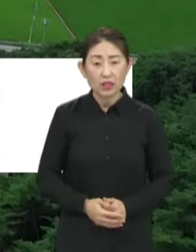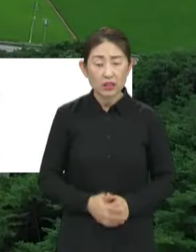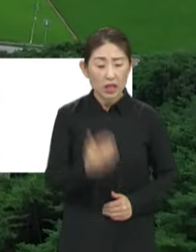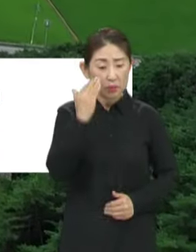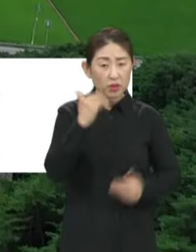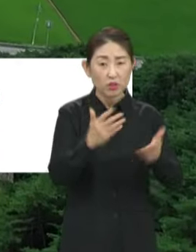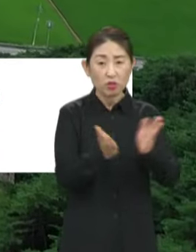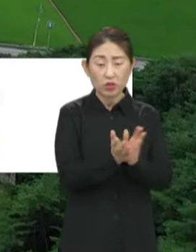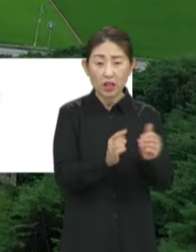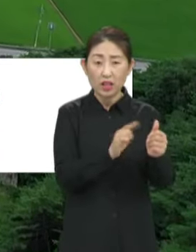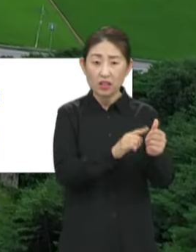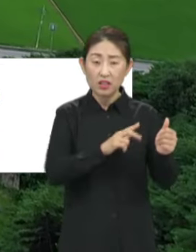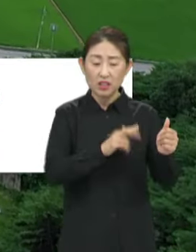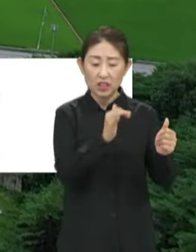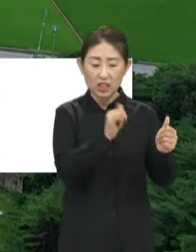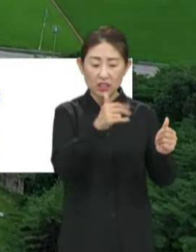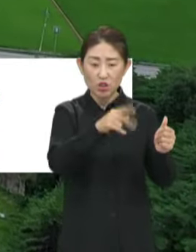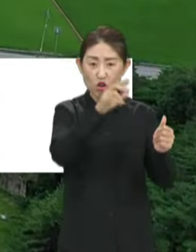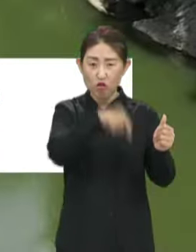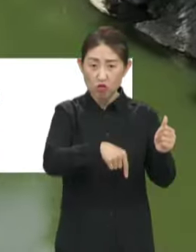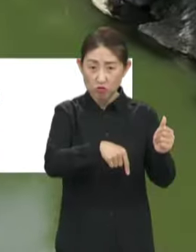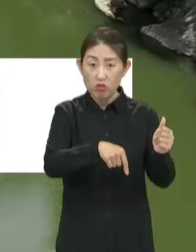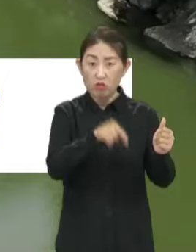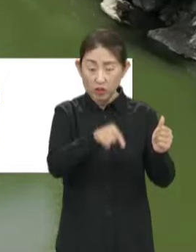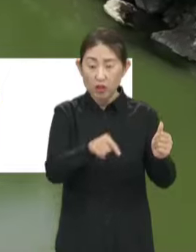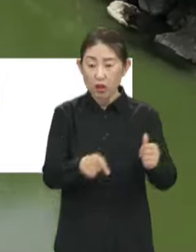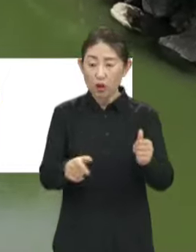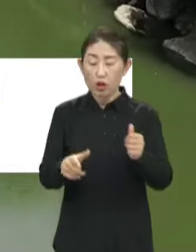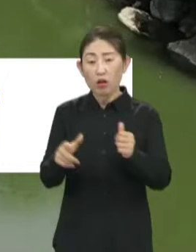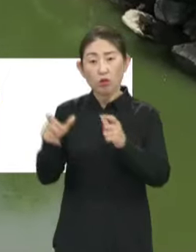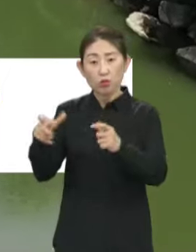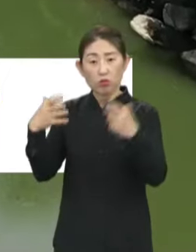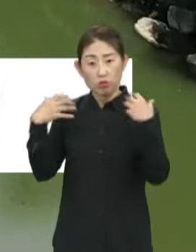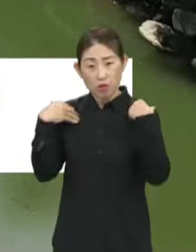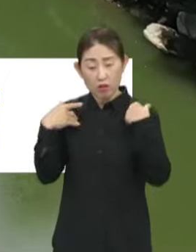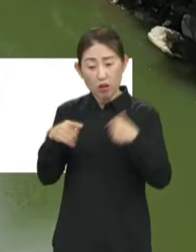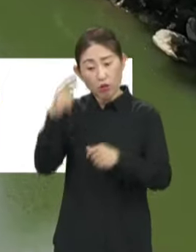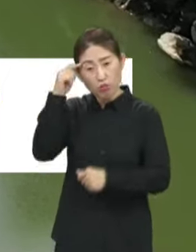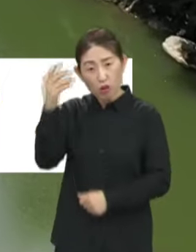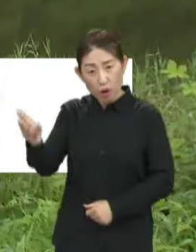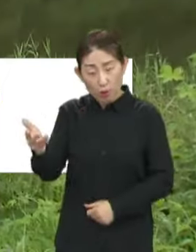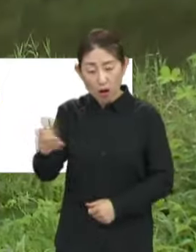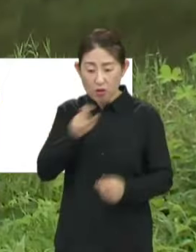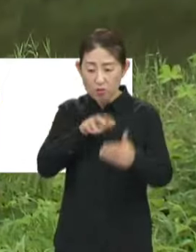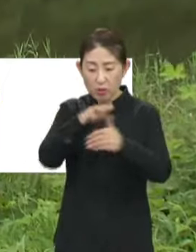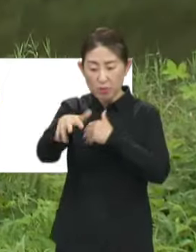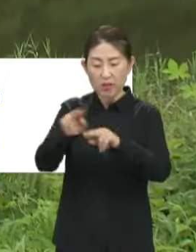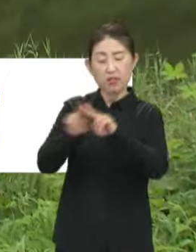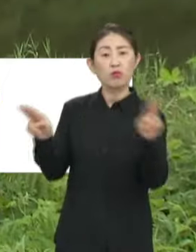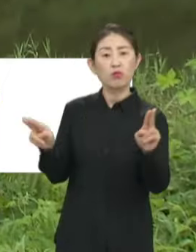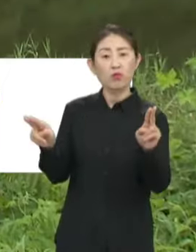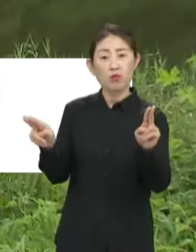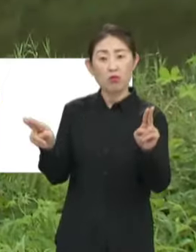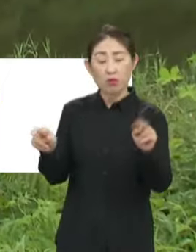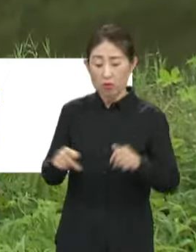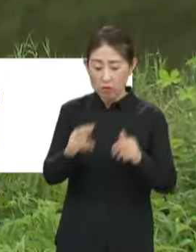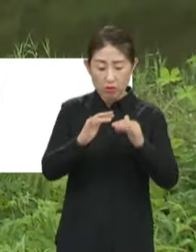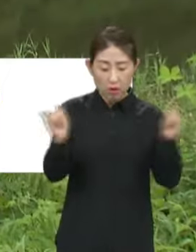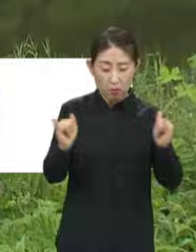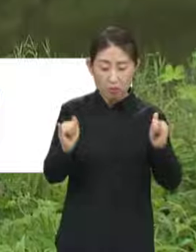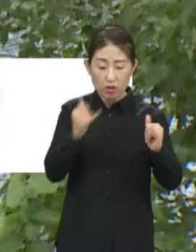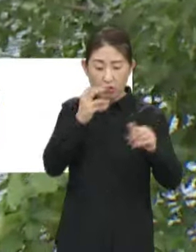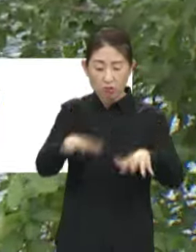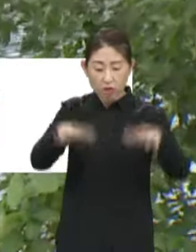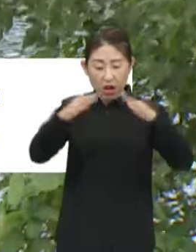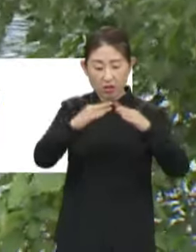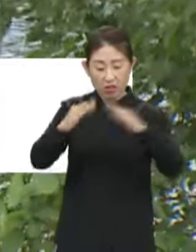이정우 더불어민주당 의원은 임시회 본회의 도정질문에서 지천댐 건설 계획 철회를 촉구하며 많은 주민이 삶의